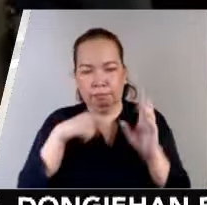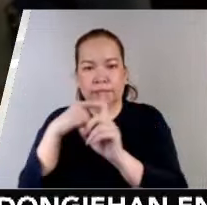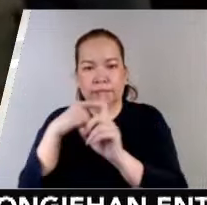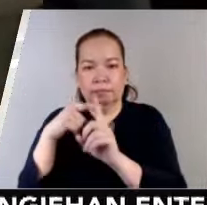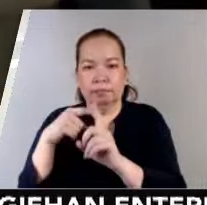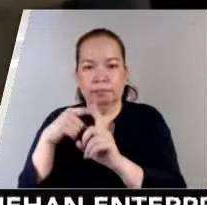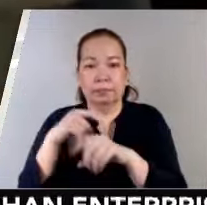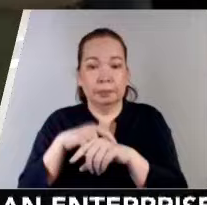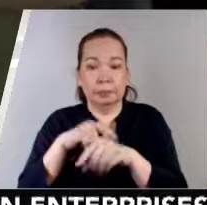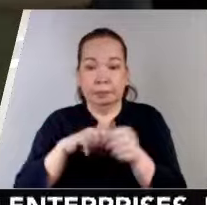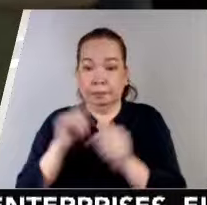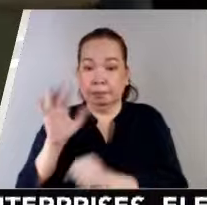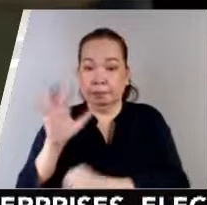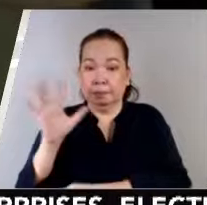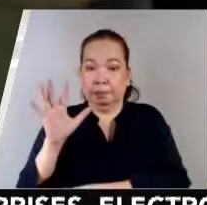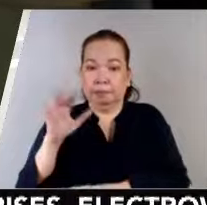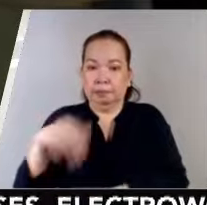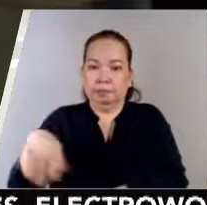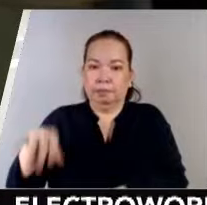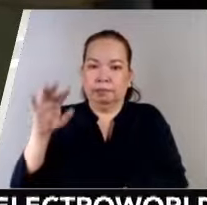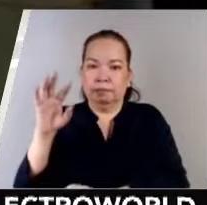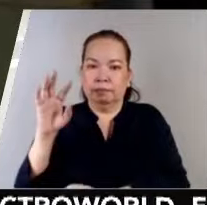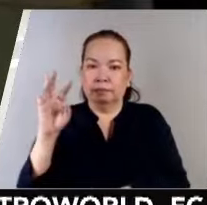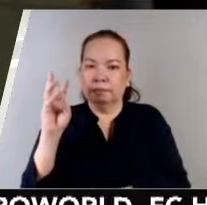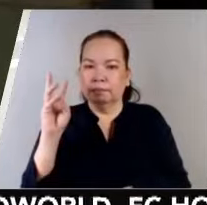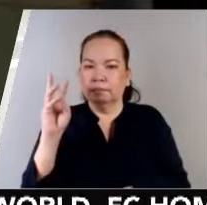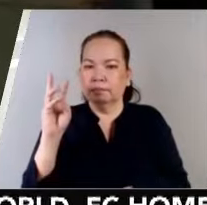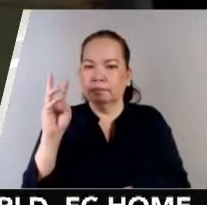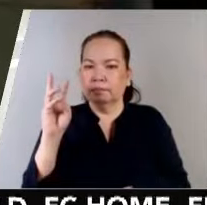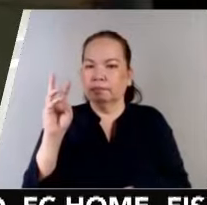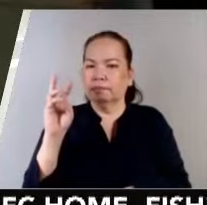nasa 600 na yung crowd estimate ng PNP dito